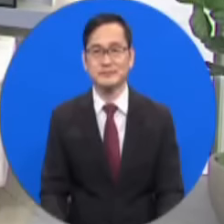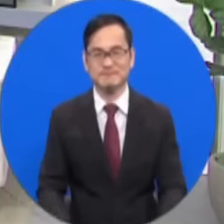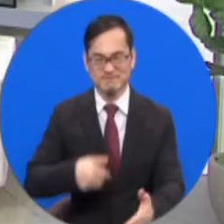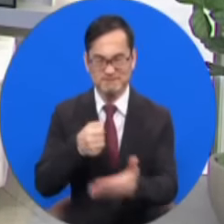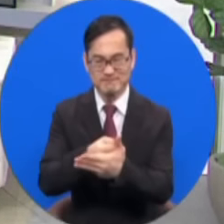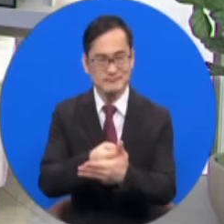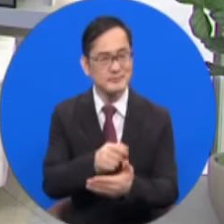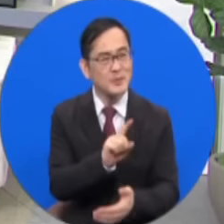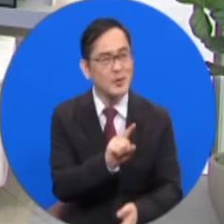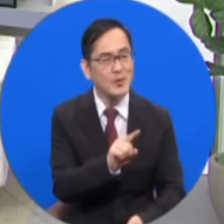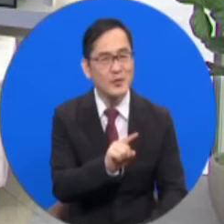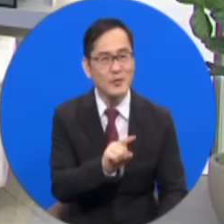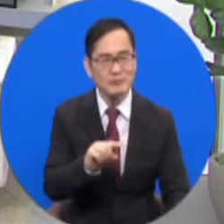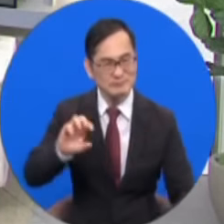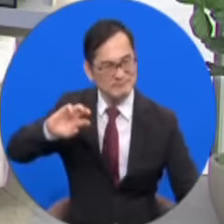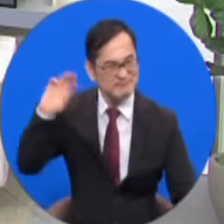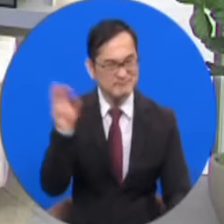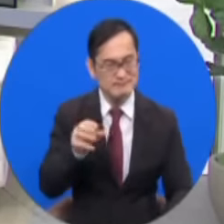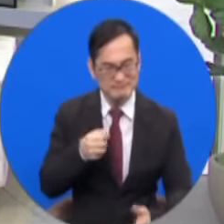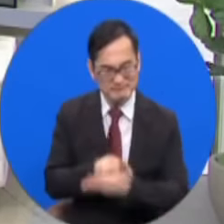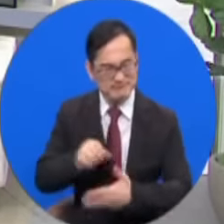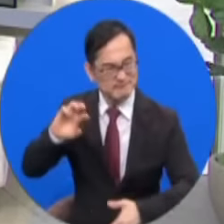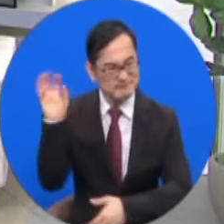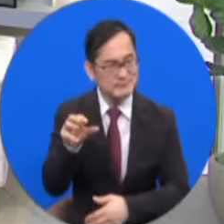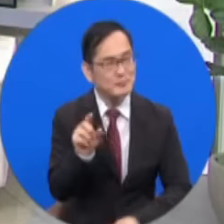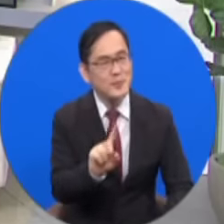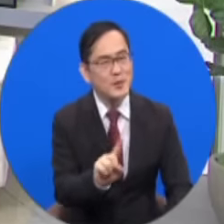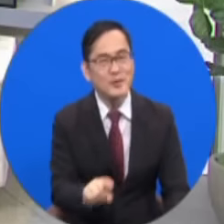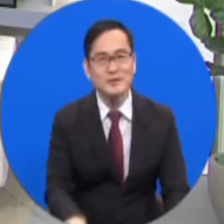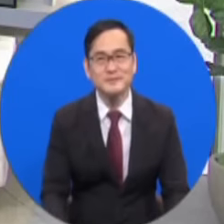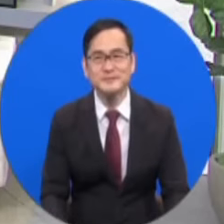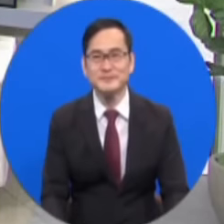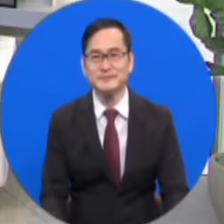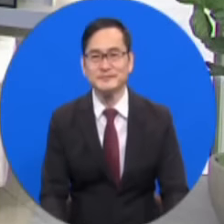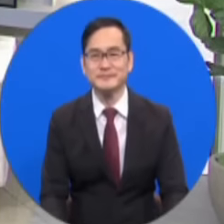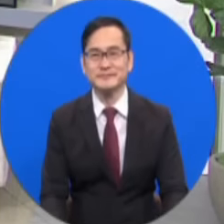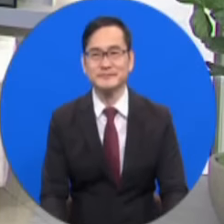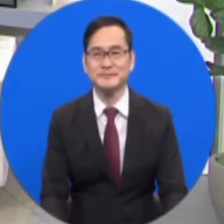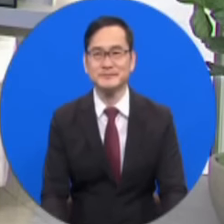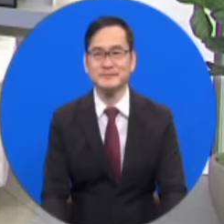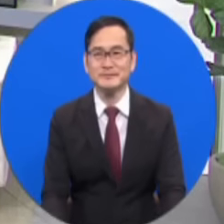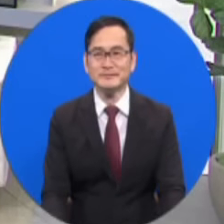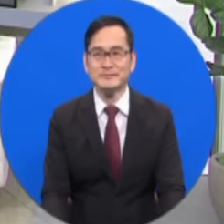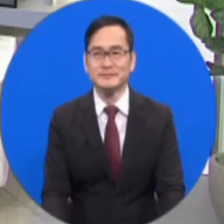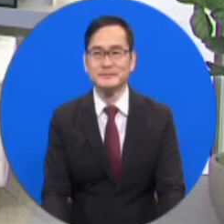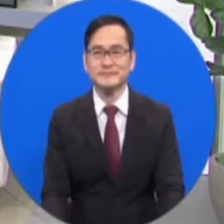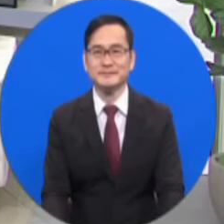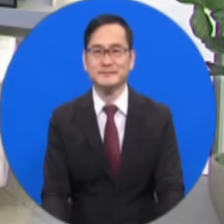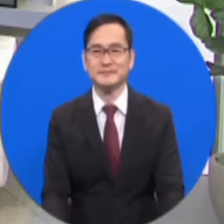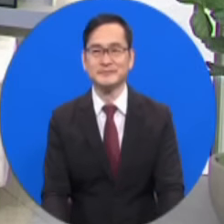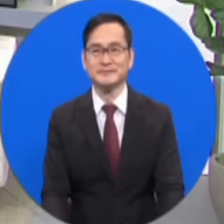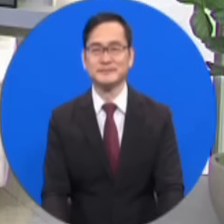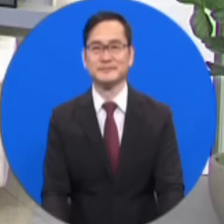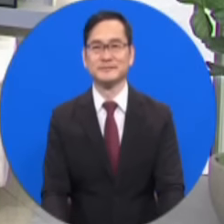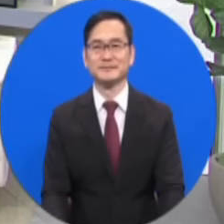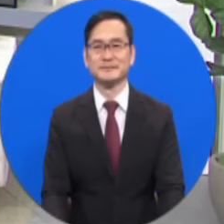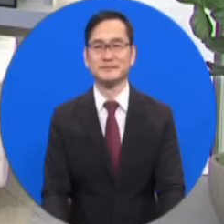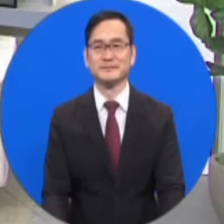결정구 자 오늘부터 새롭게 선보이는 코너 오늘의 결정구 투수가 결정구를 던지듯 오늘의 한마디